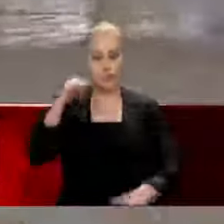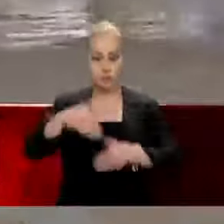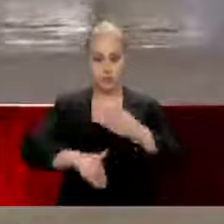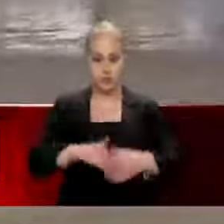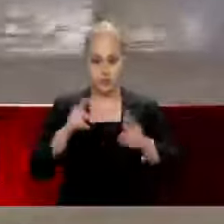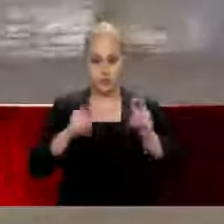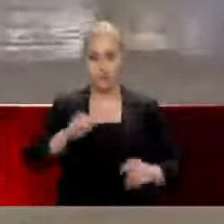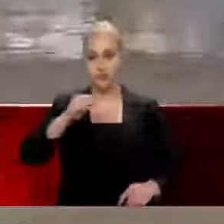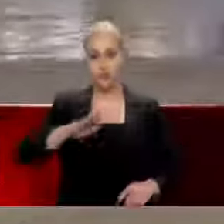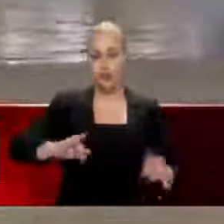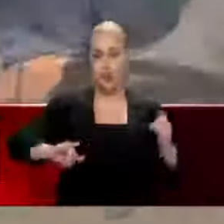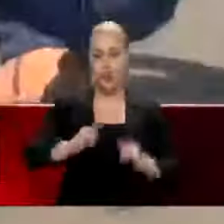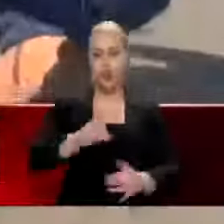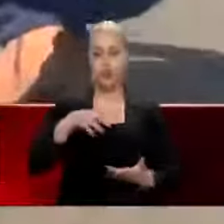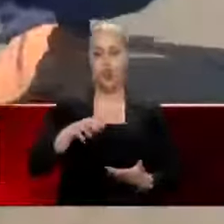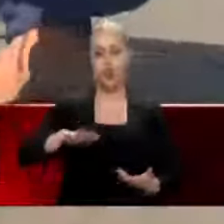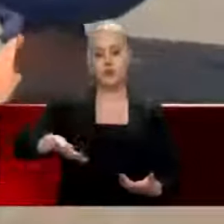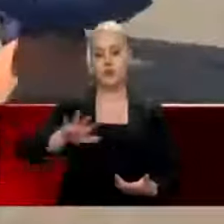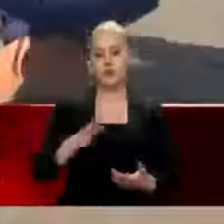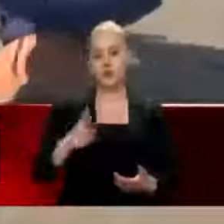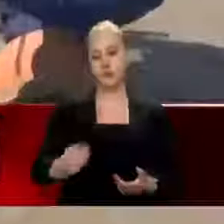yerler çocukların oyun alanı oldu.